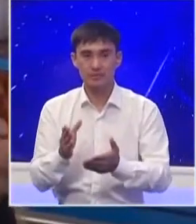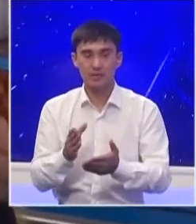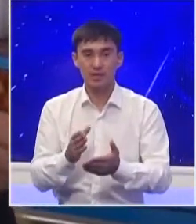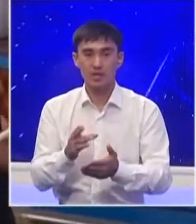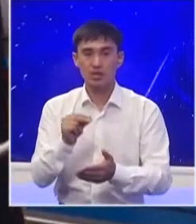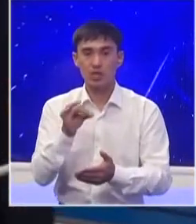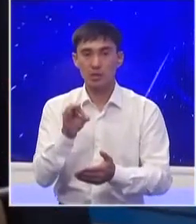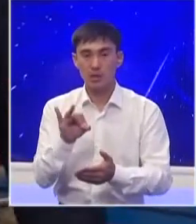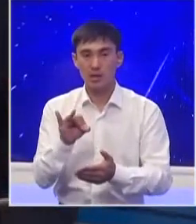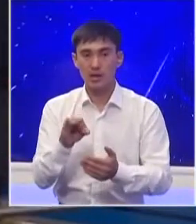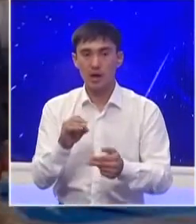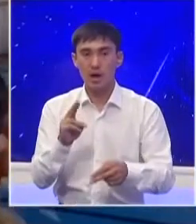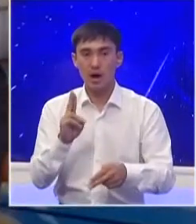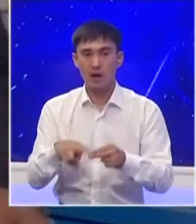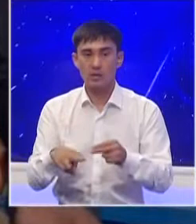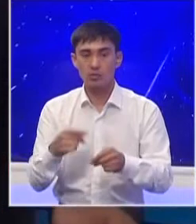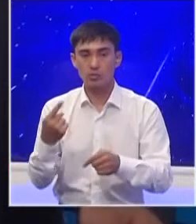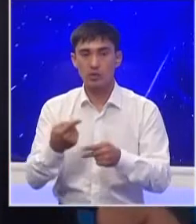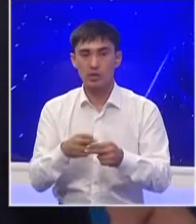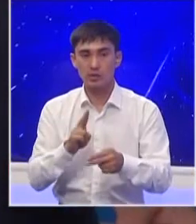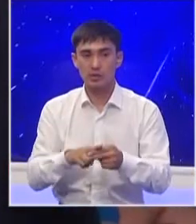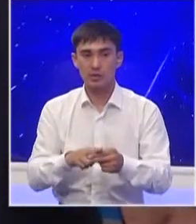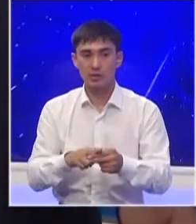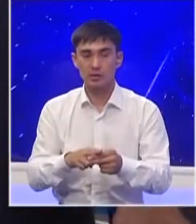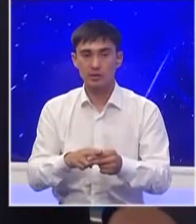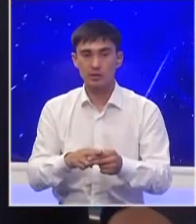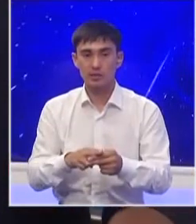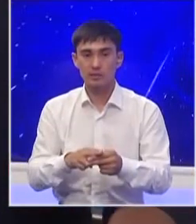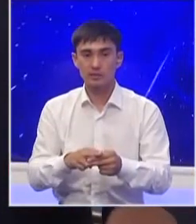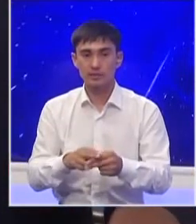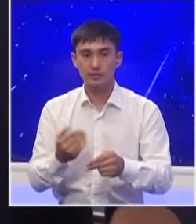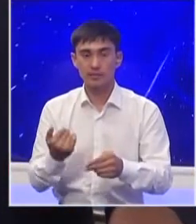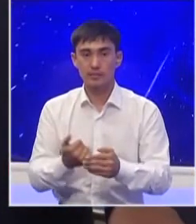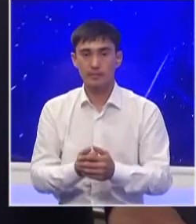Чақабай деген, Аяқ жағы деген. Бұлар негізі 4-5 мол жауып қан канал.